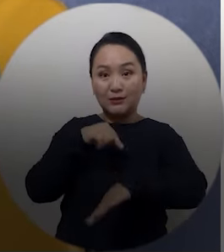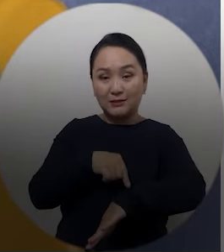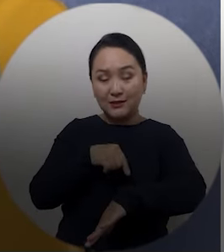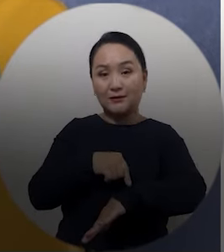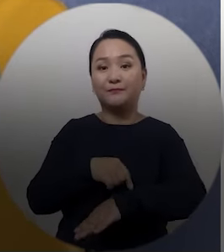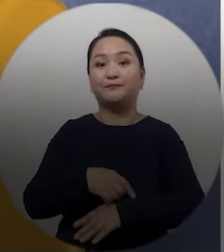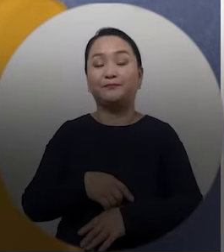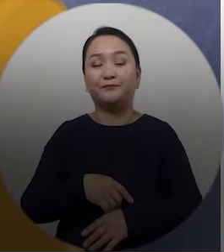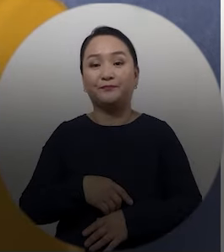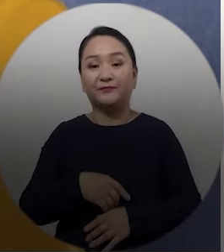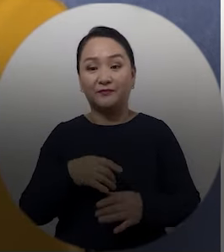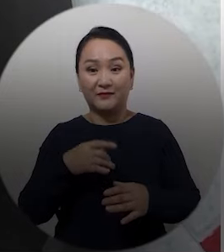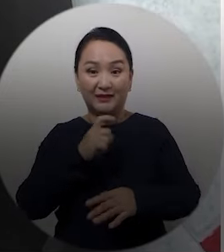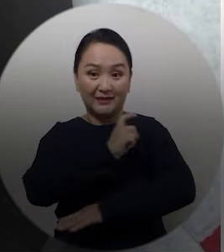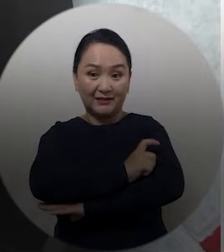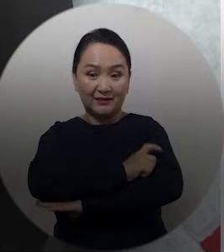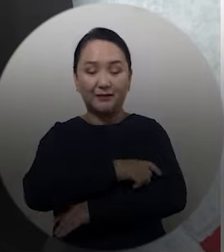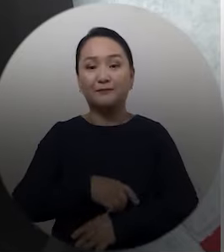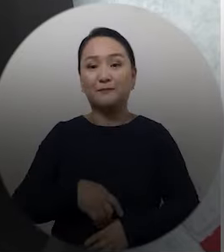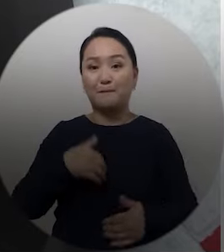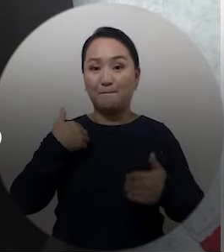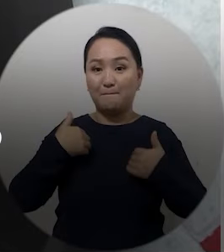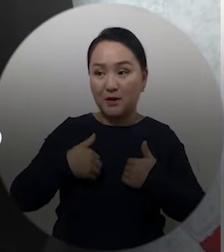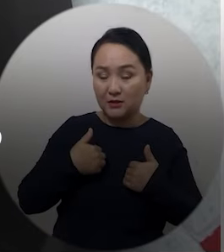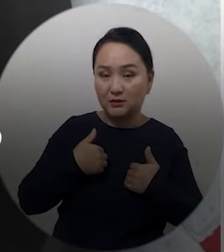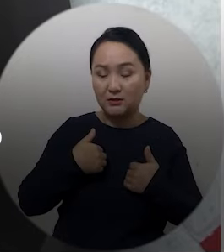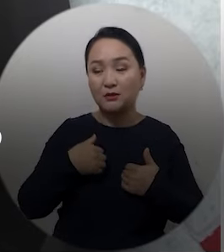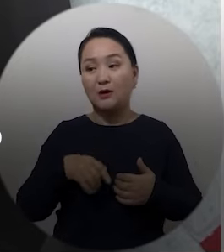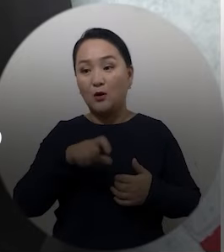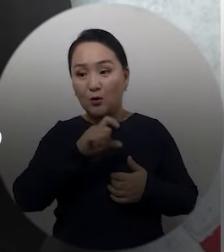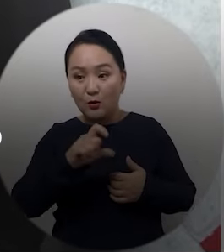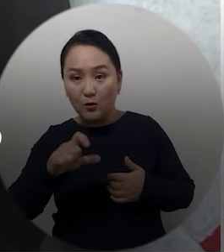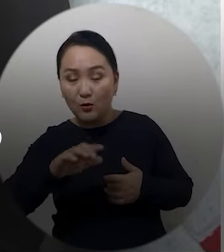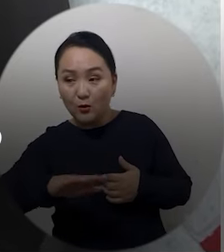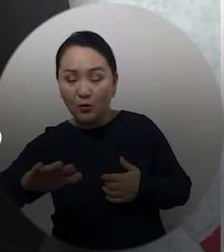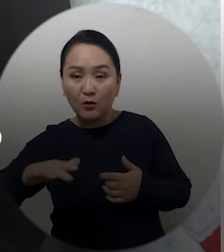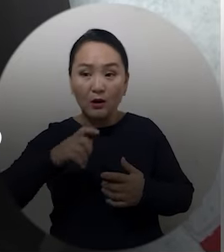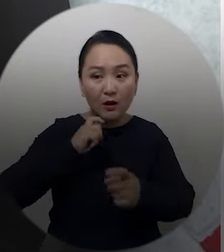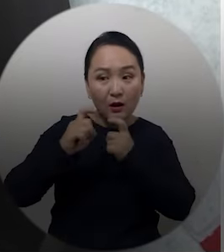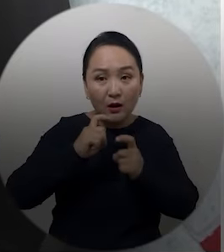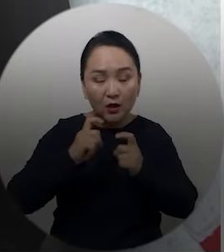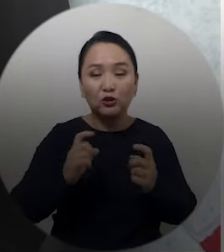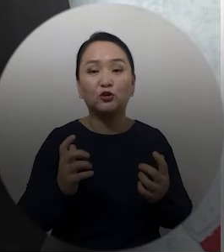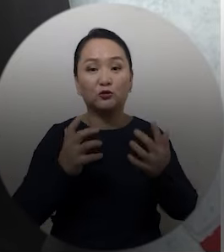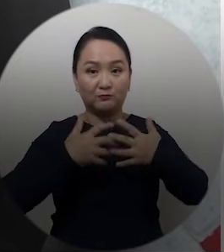хичээлнэ. А магистрантуудтайгаа багш нар нь тохиролцоод яг хизээ одоо хичээлэх